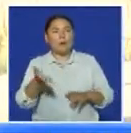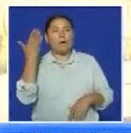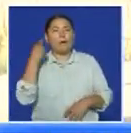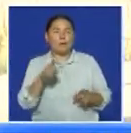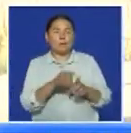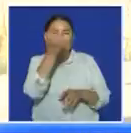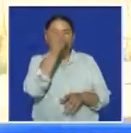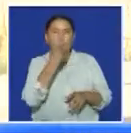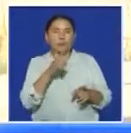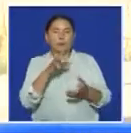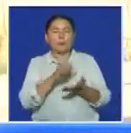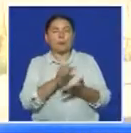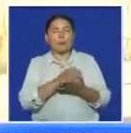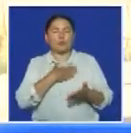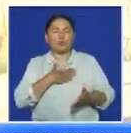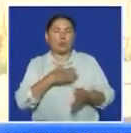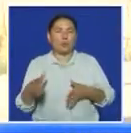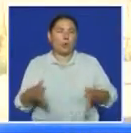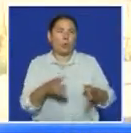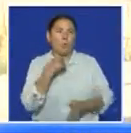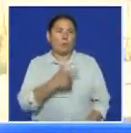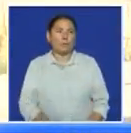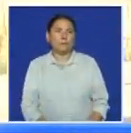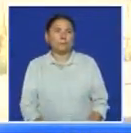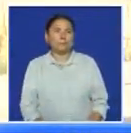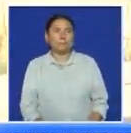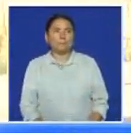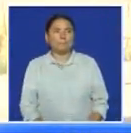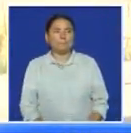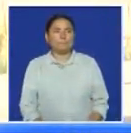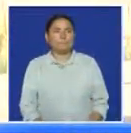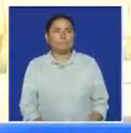Спасибо за то, что занялись нашими дорогами.